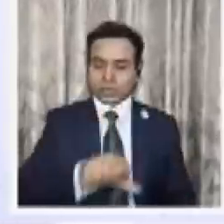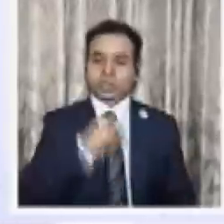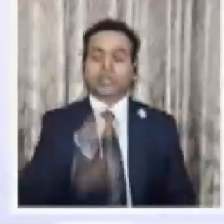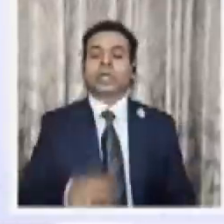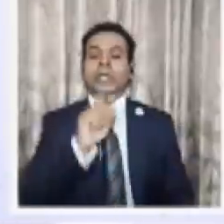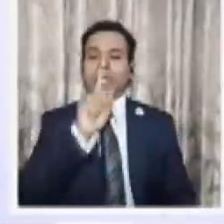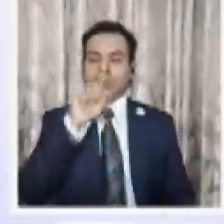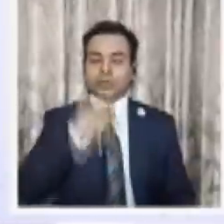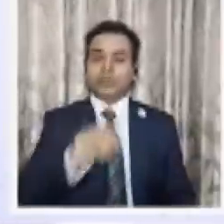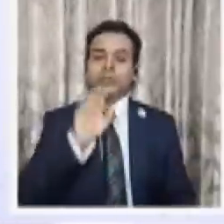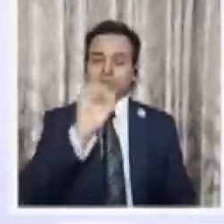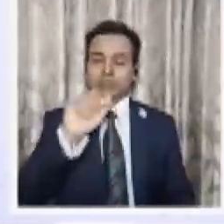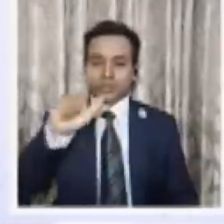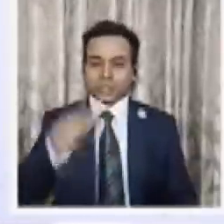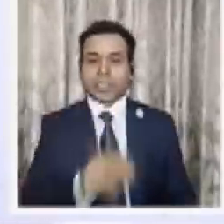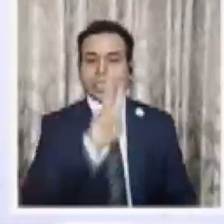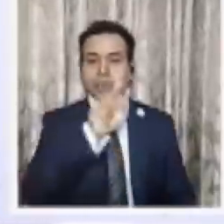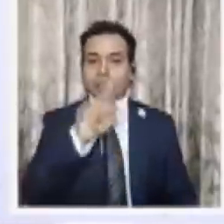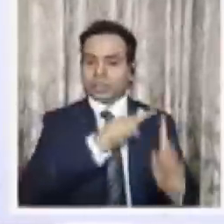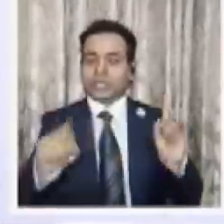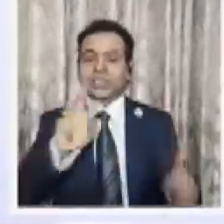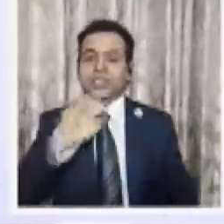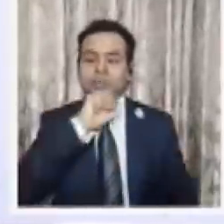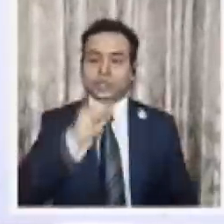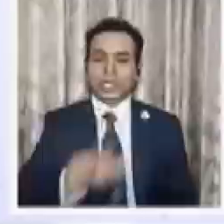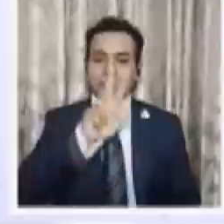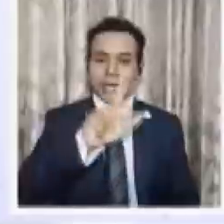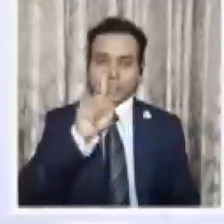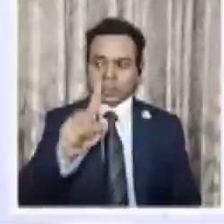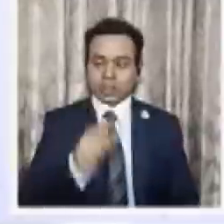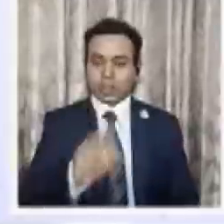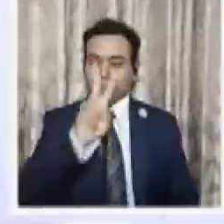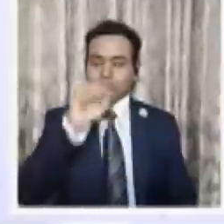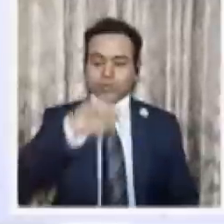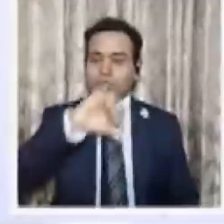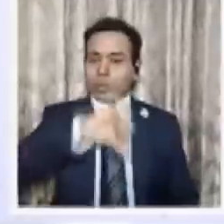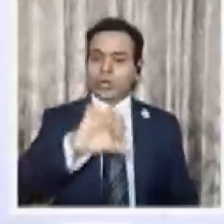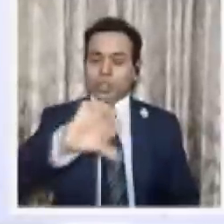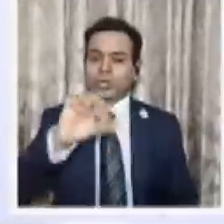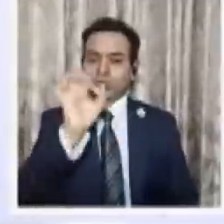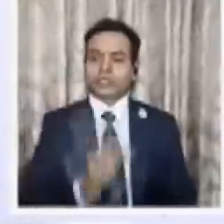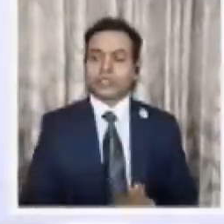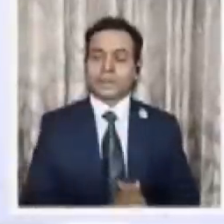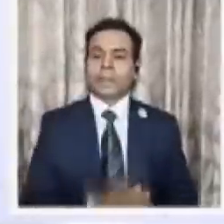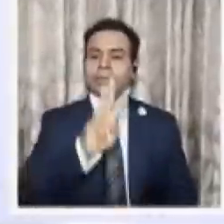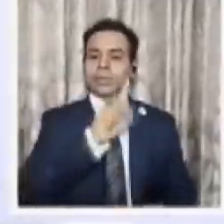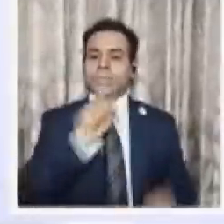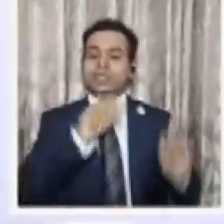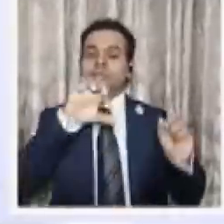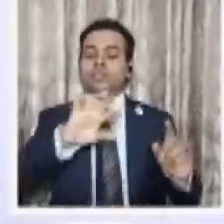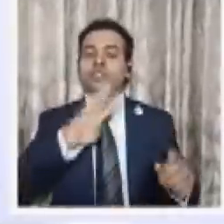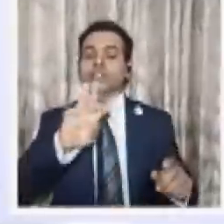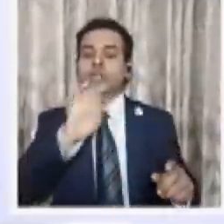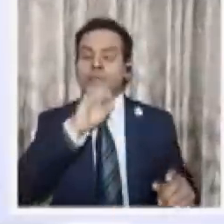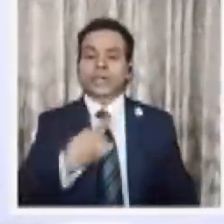18 জন 0.66%, 11 থেকে 20 বছর 29 জন 1.07%,